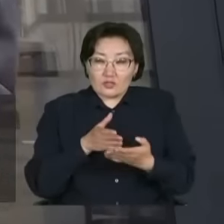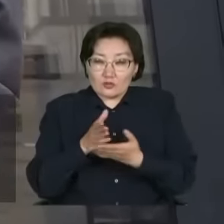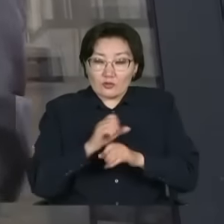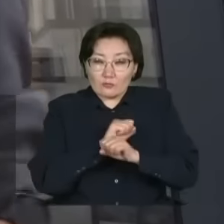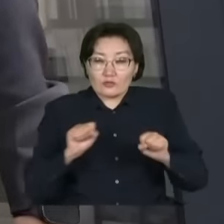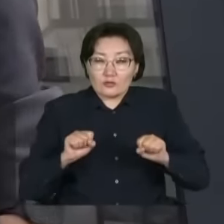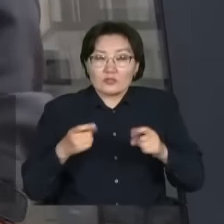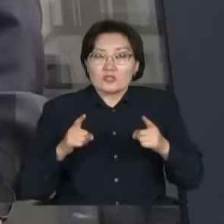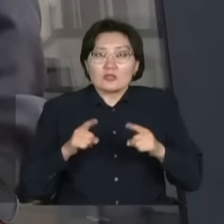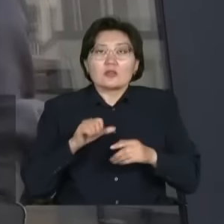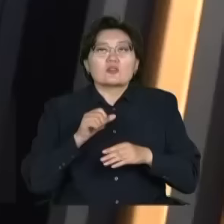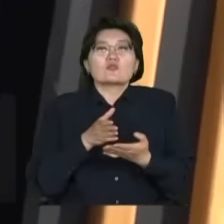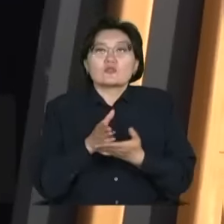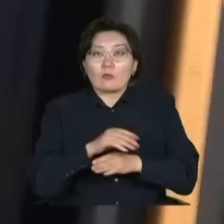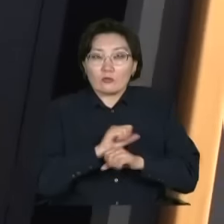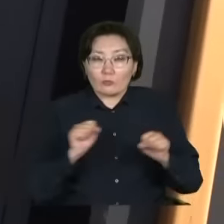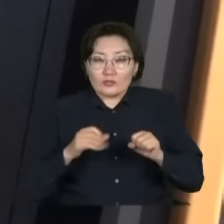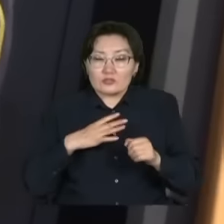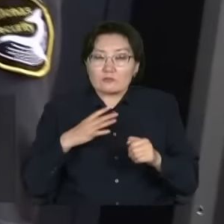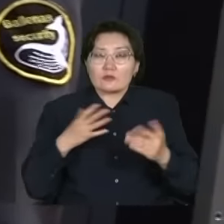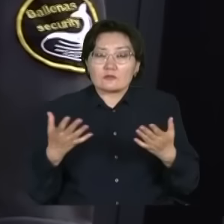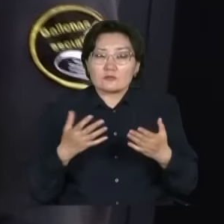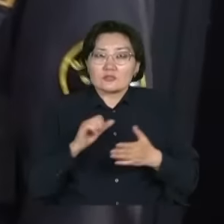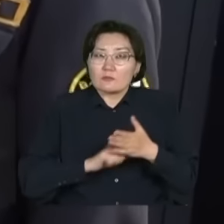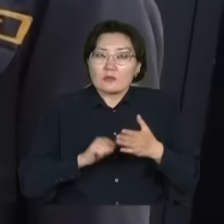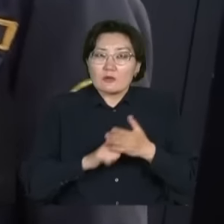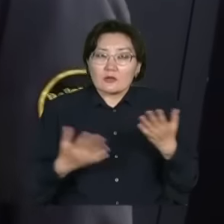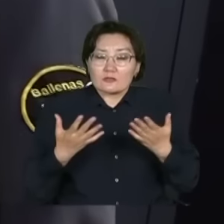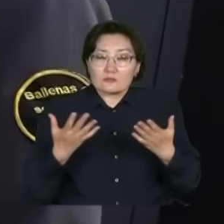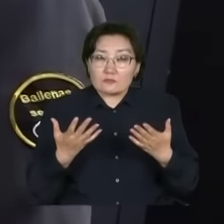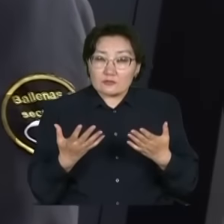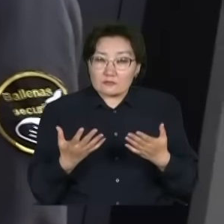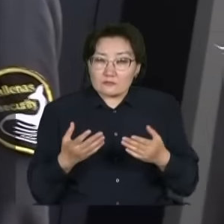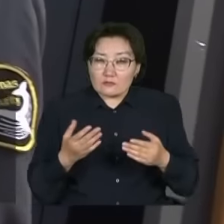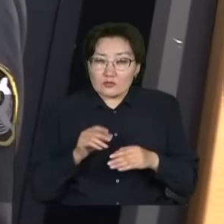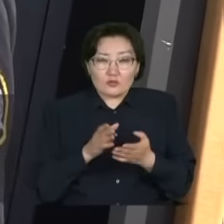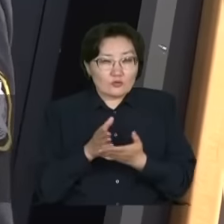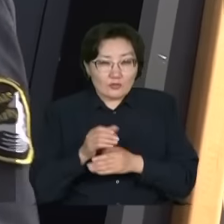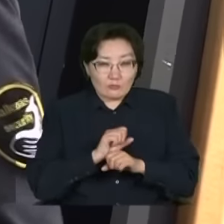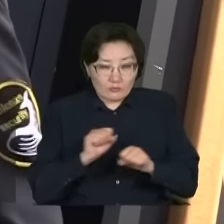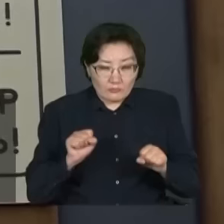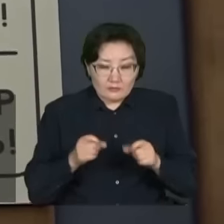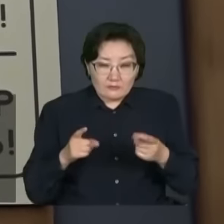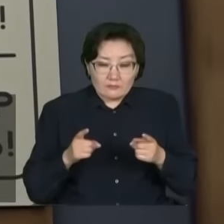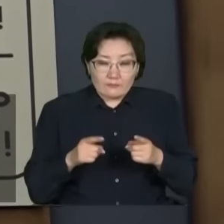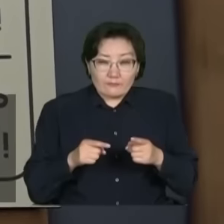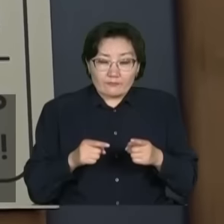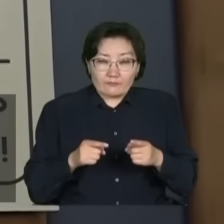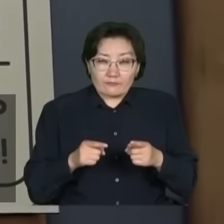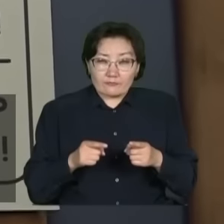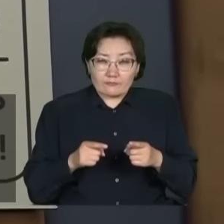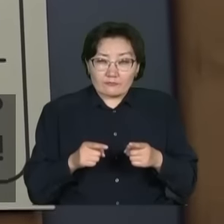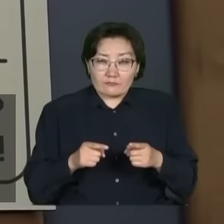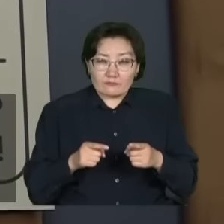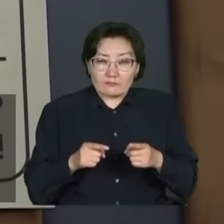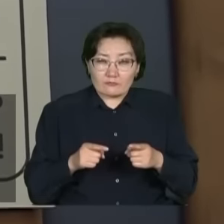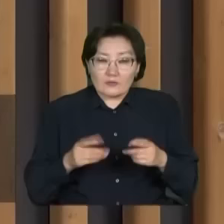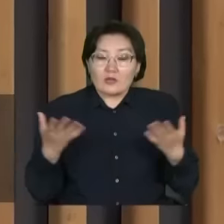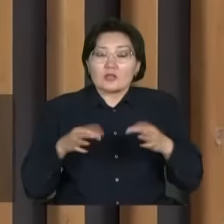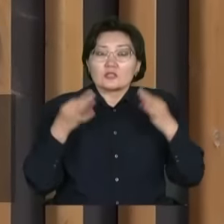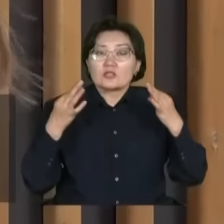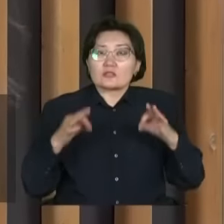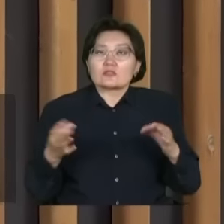Не үшін, не себепті? Жоқ, деді, болмайды. Кірген ақы болмайды. Неге болмайды? Через разрешение с вами қатбас. Қандай разрешение?